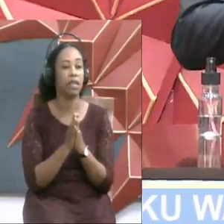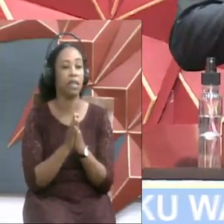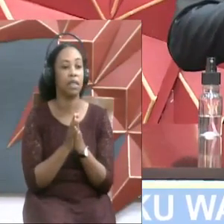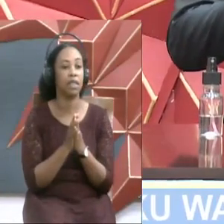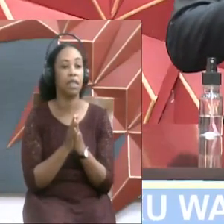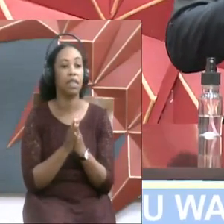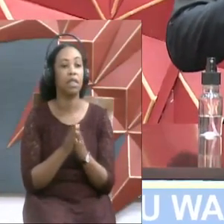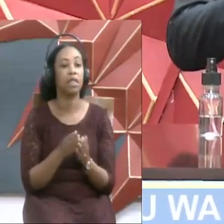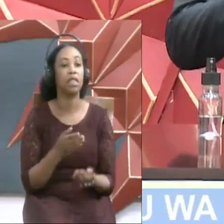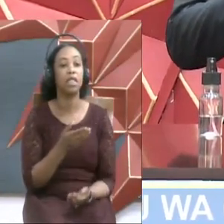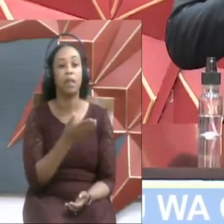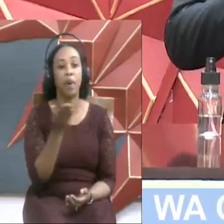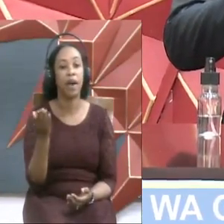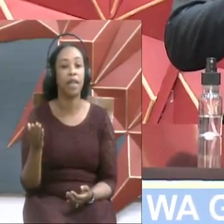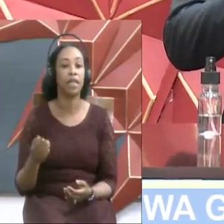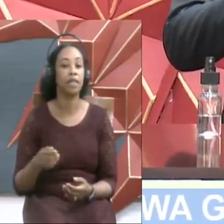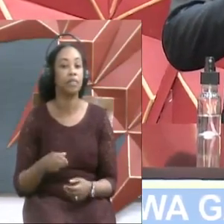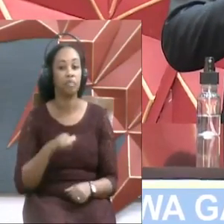alors.